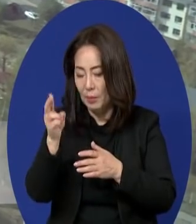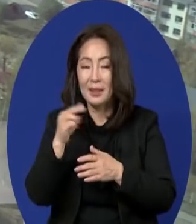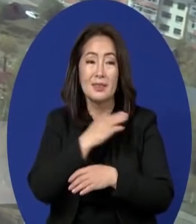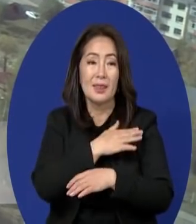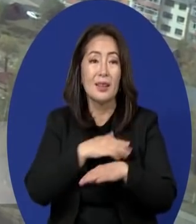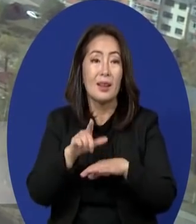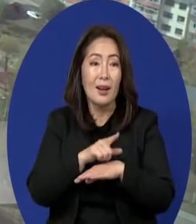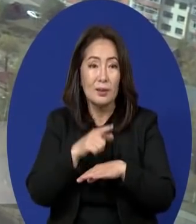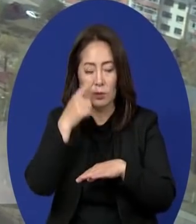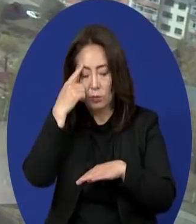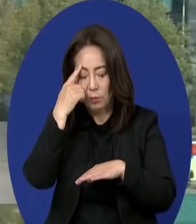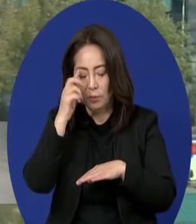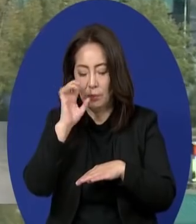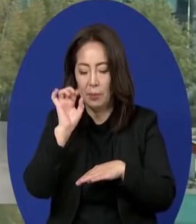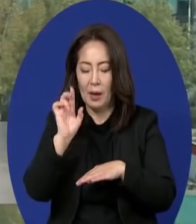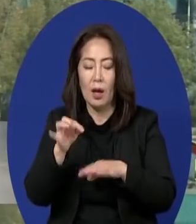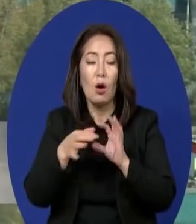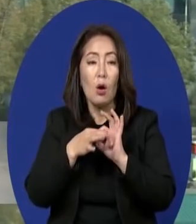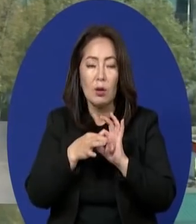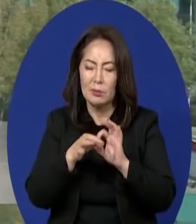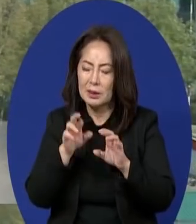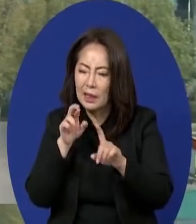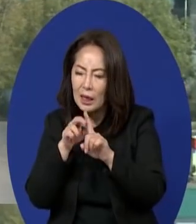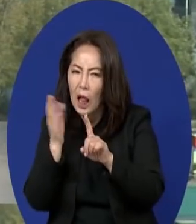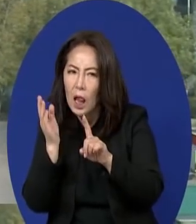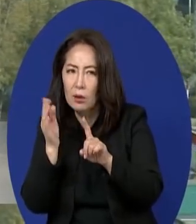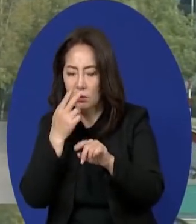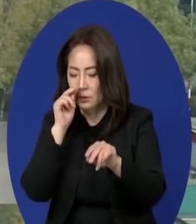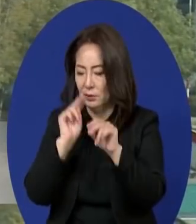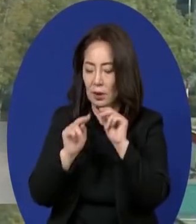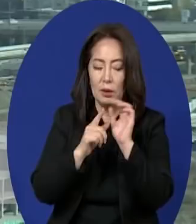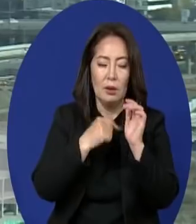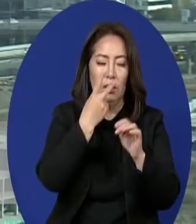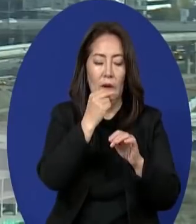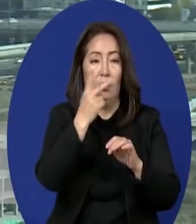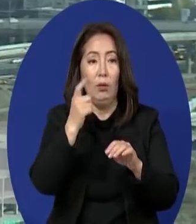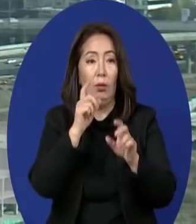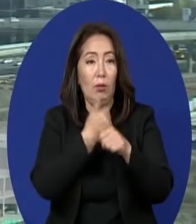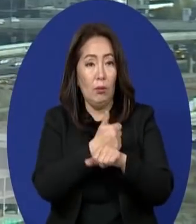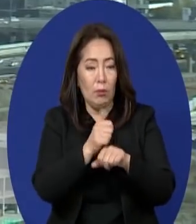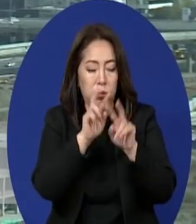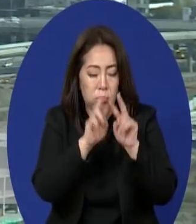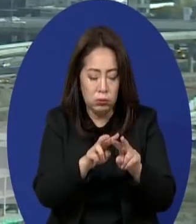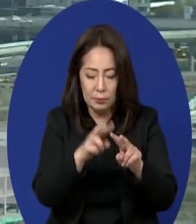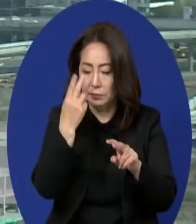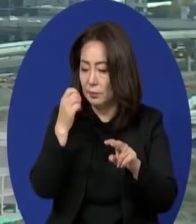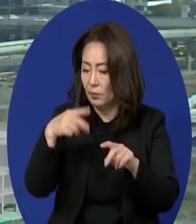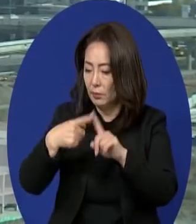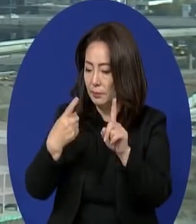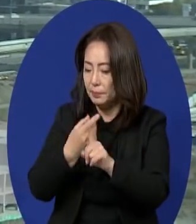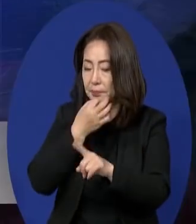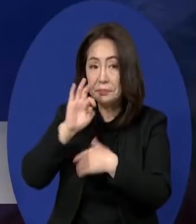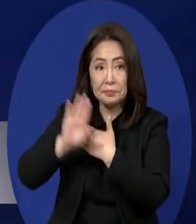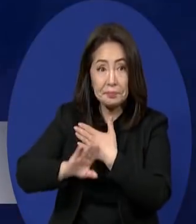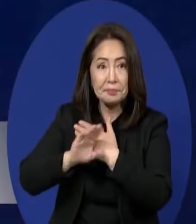газар Монголын банкны холбоо хамтран ятгах тусам нягтлал 2021 аяныг үргэлжлүүлж цахим гэмтрэгээс урьдчилан сэргийлэх ажлыг өргөн